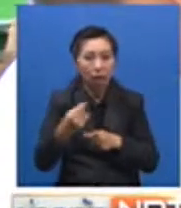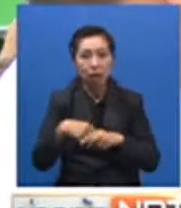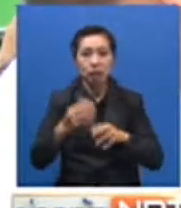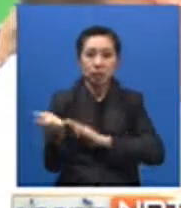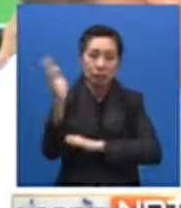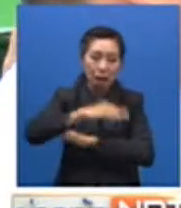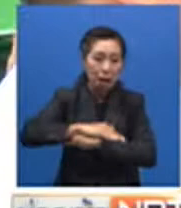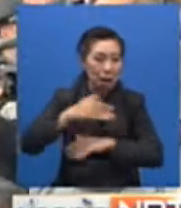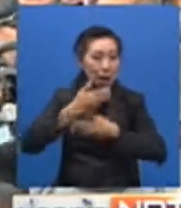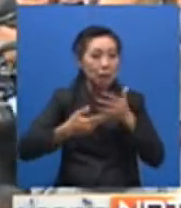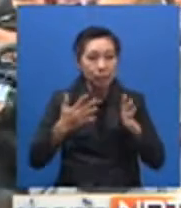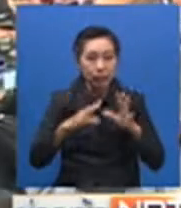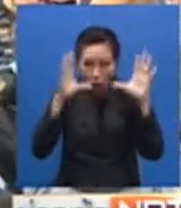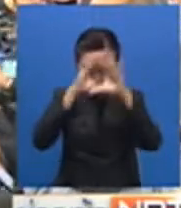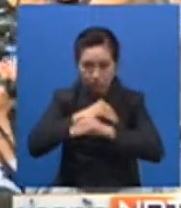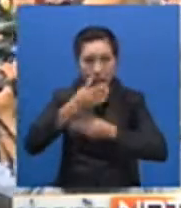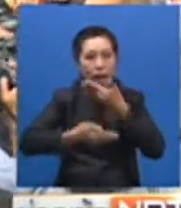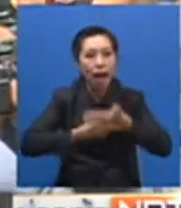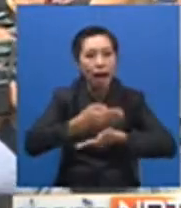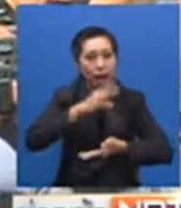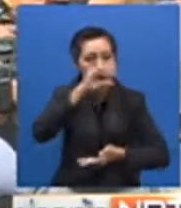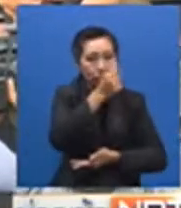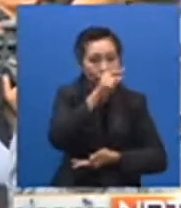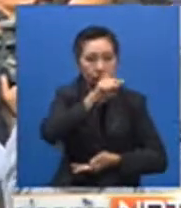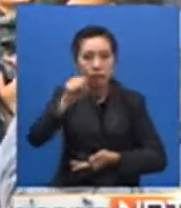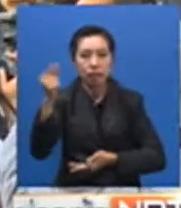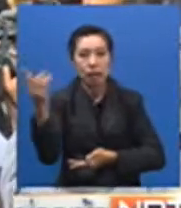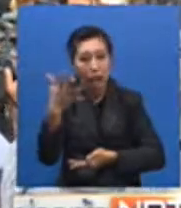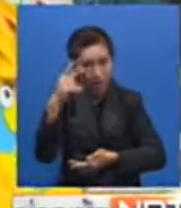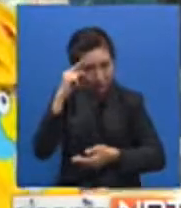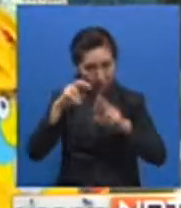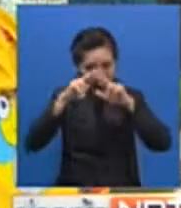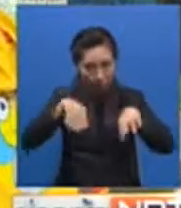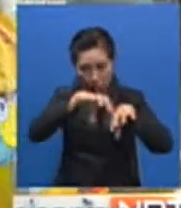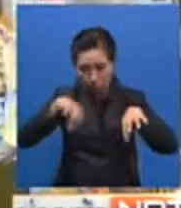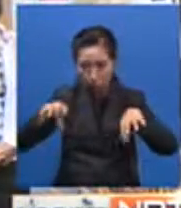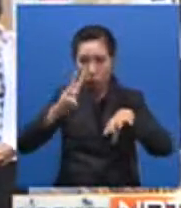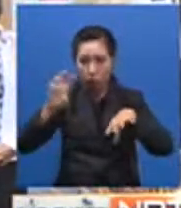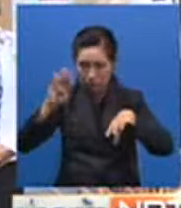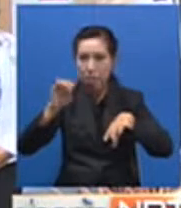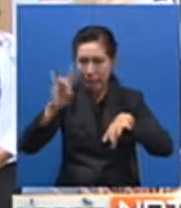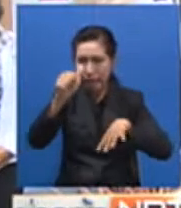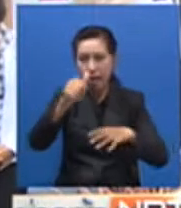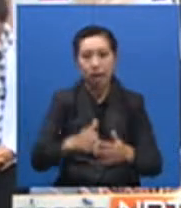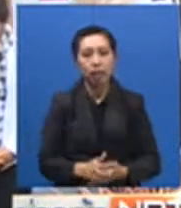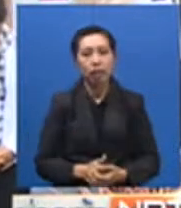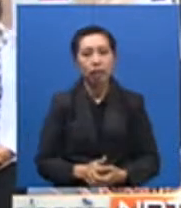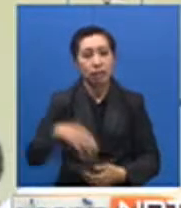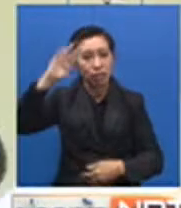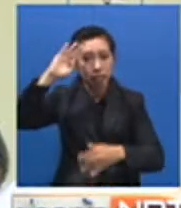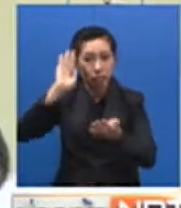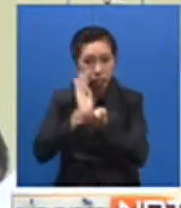า 23:00 น.ถึง 5:00 น.ซึ่งสามารถรองรับได้ถึง648แผงค้าขณะที่พลตำรวจตรีวิชั